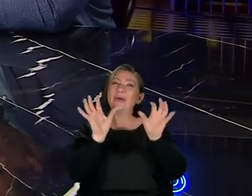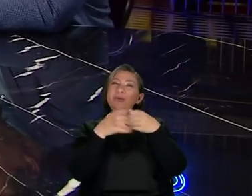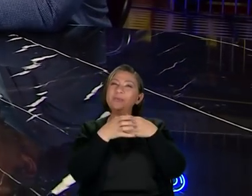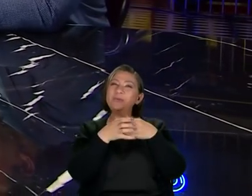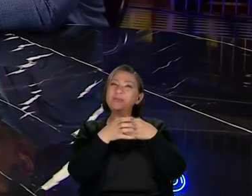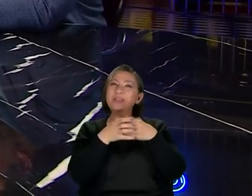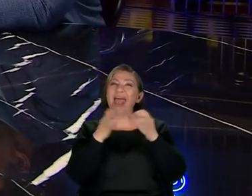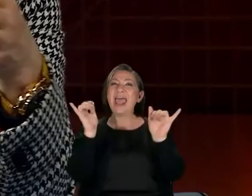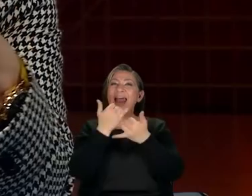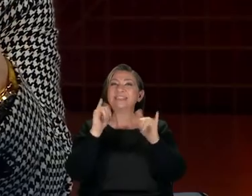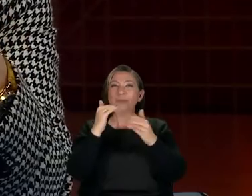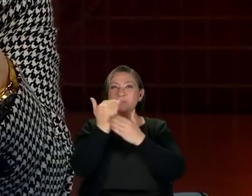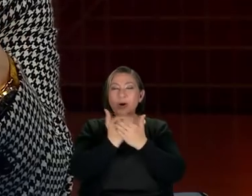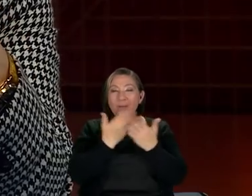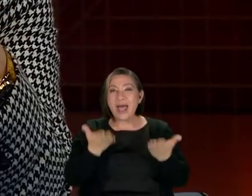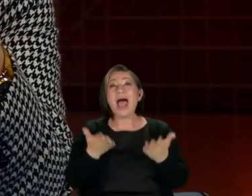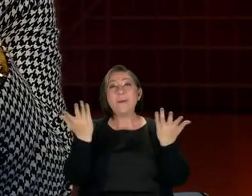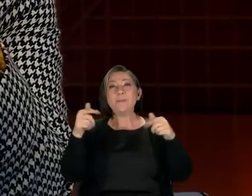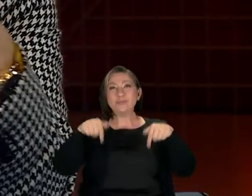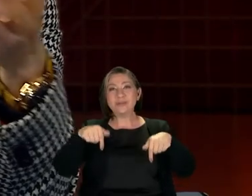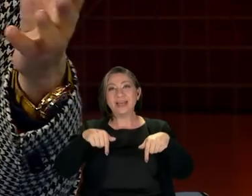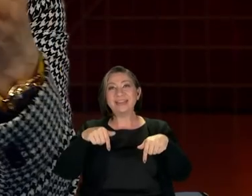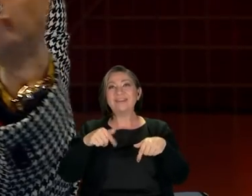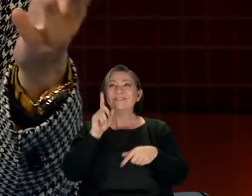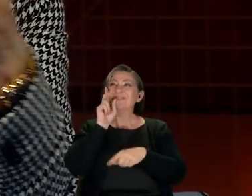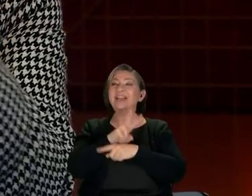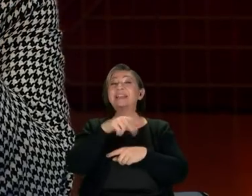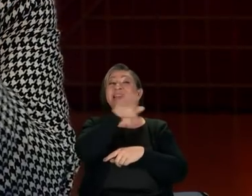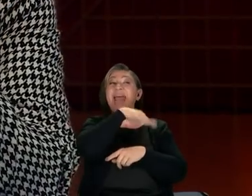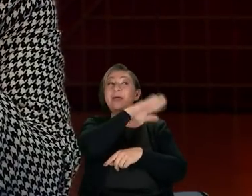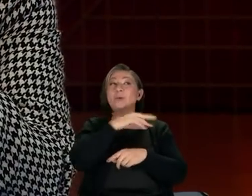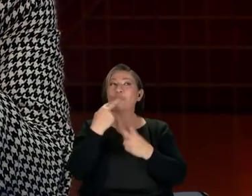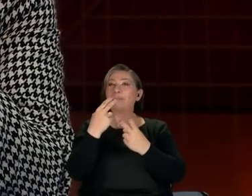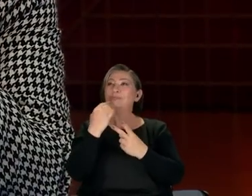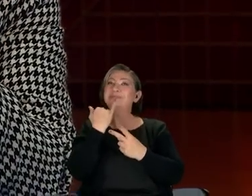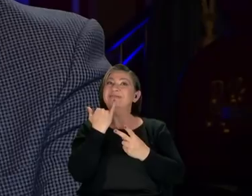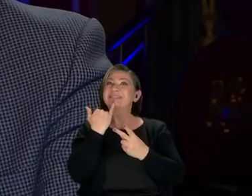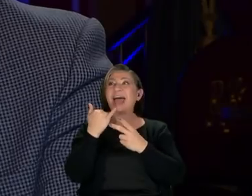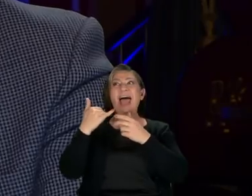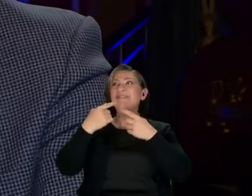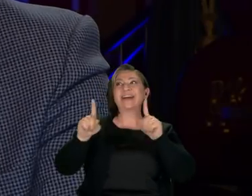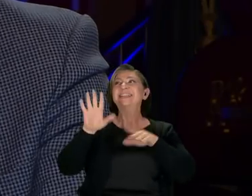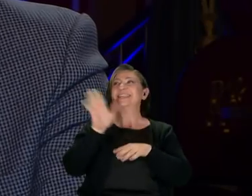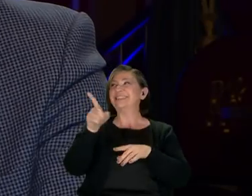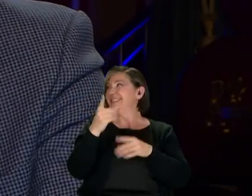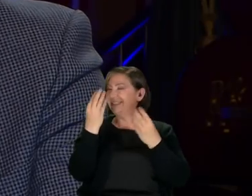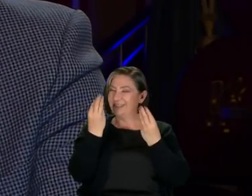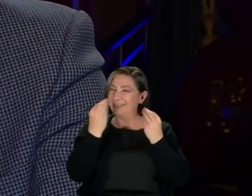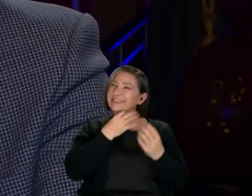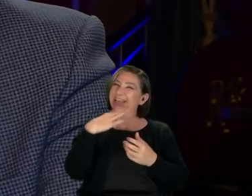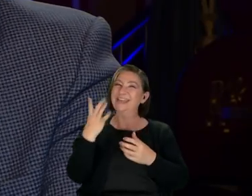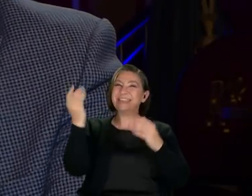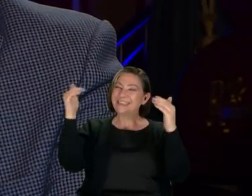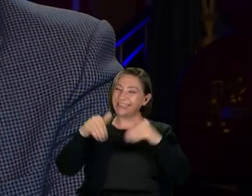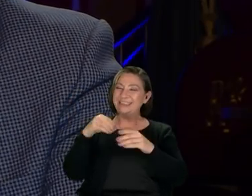bir evet. eğlence programı ama burada vallahi diğer konuklarımdan aşağı kalmadınız. Ha, çok teşekkür ederim. Çok sağ olun.